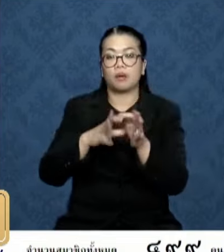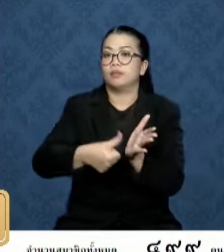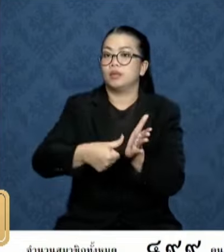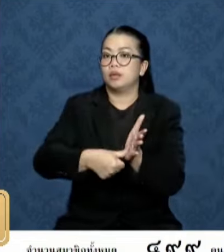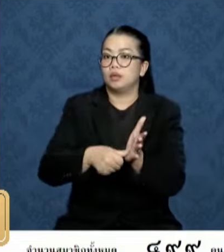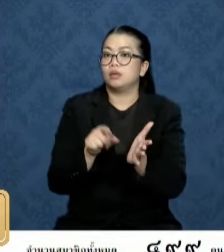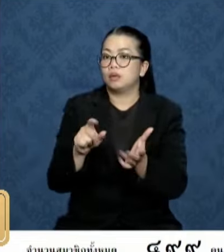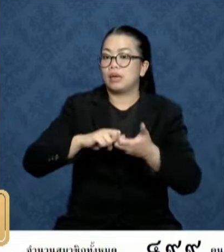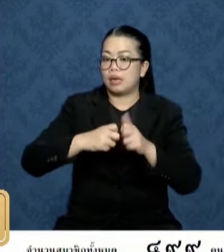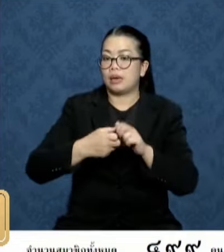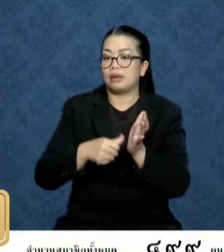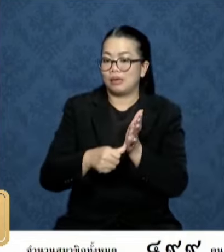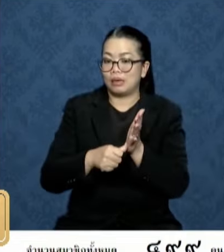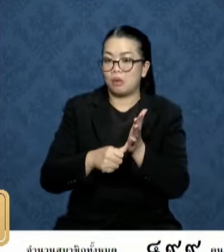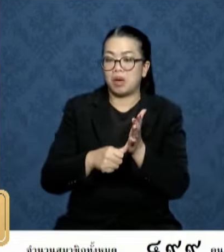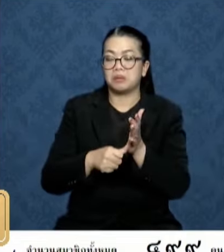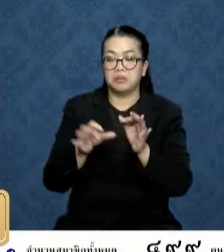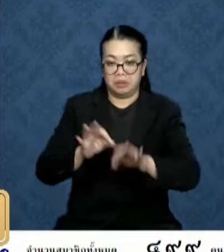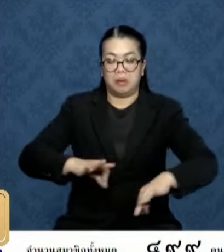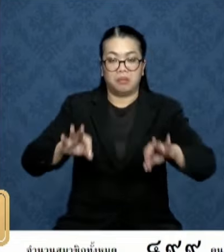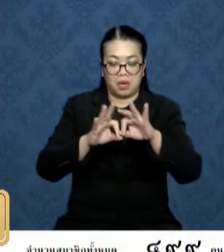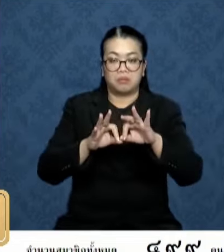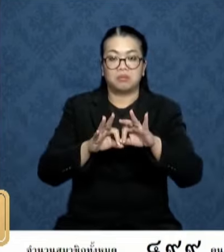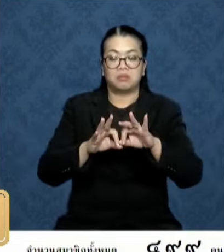กับการแ้ปัหาเรื่องนี่วเป็วาระแ่งชาติหรอไม่